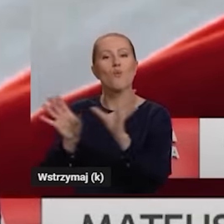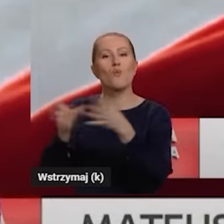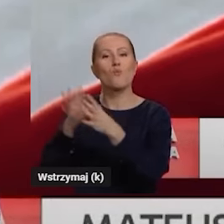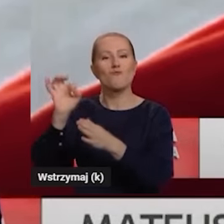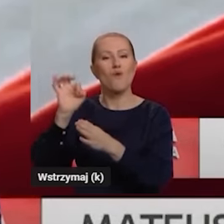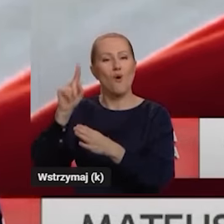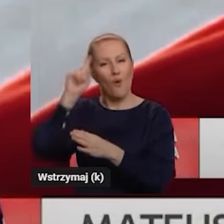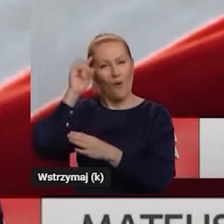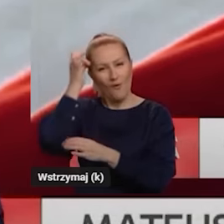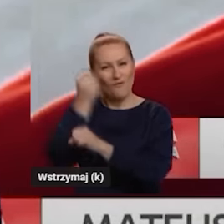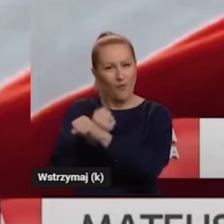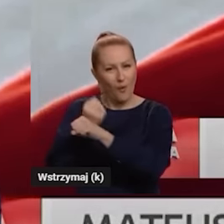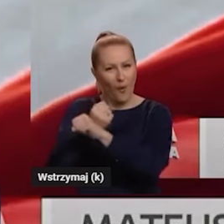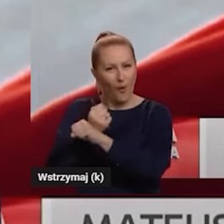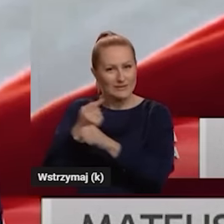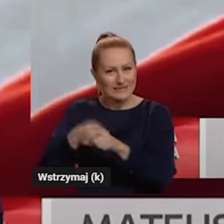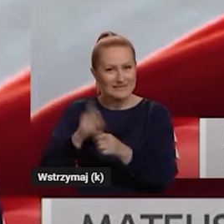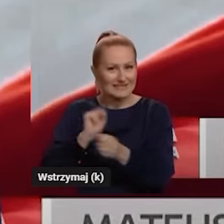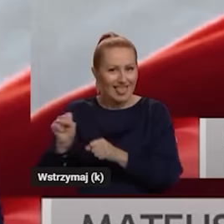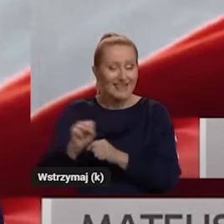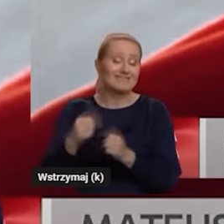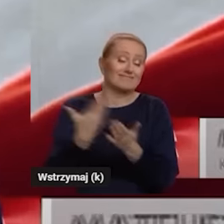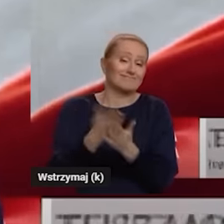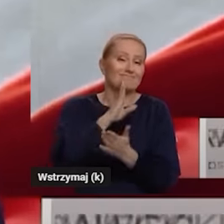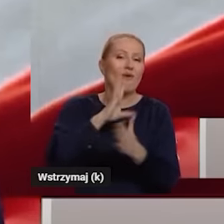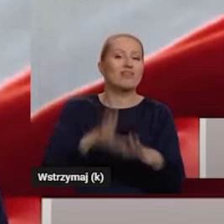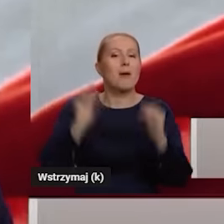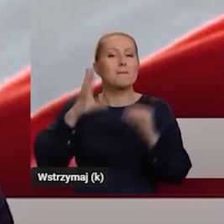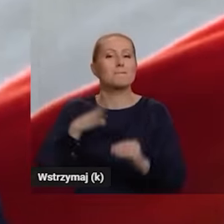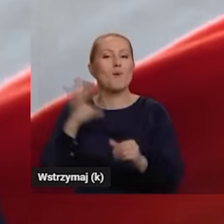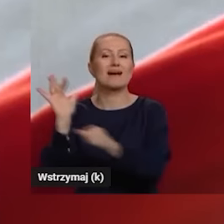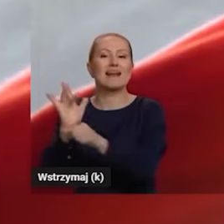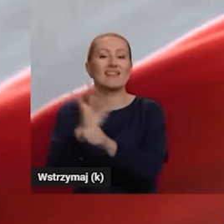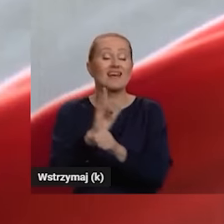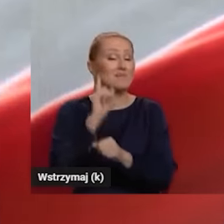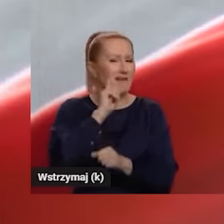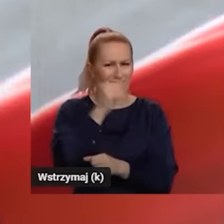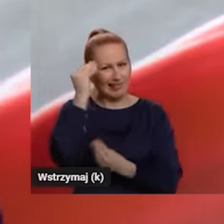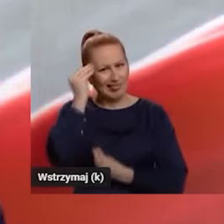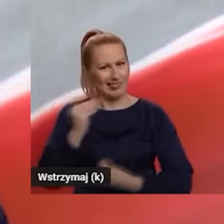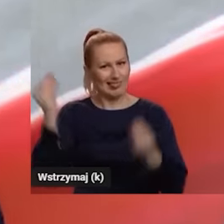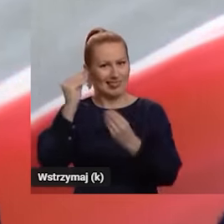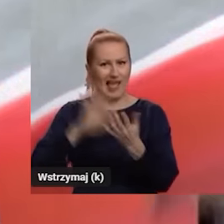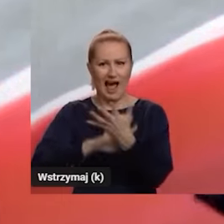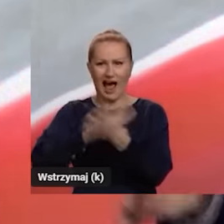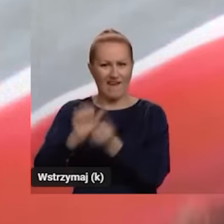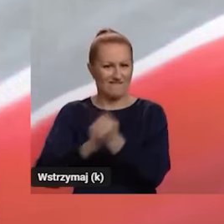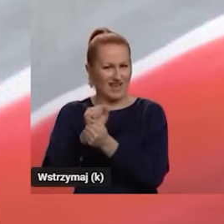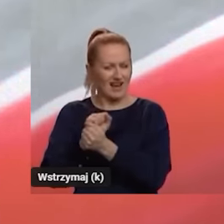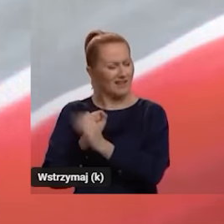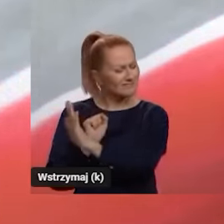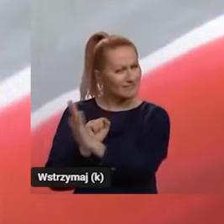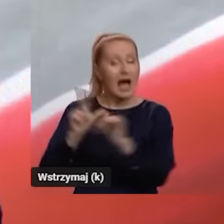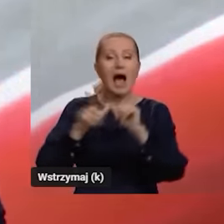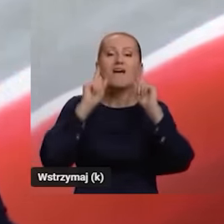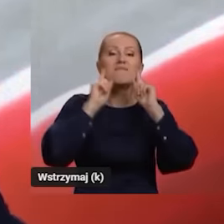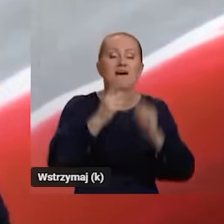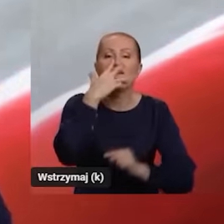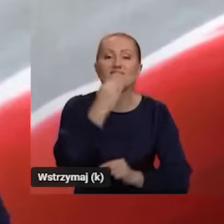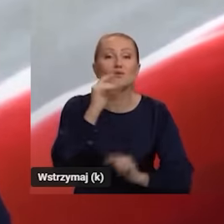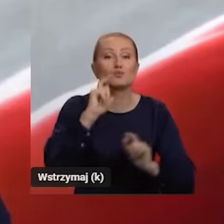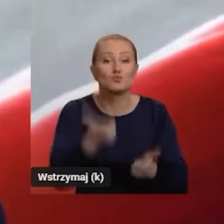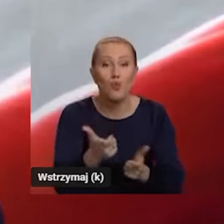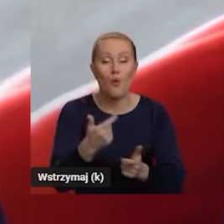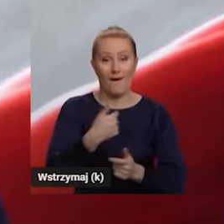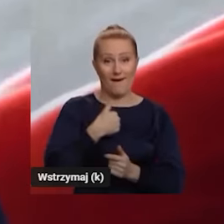mówi. Zaczęło się od krytyki tego, co tak naprawdę jest wyssaną z palca aferą. A fakty są takie, że to ja